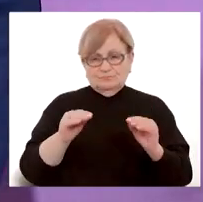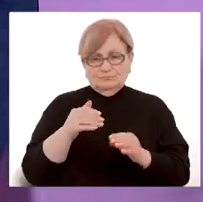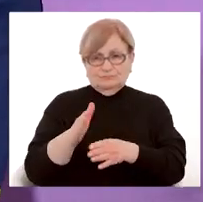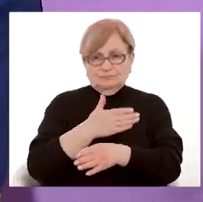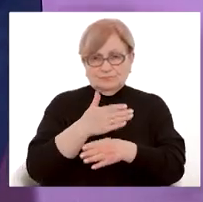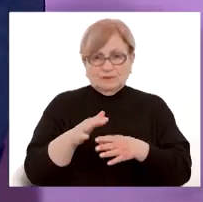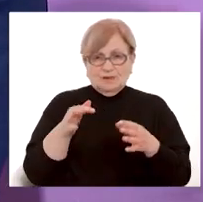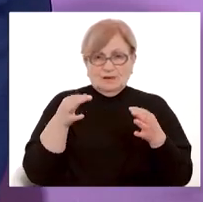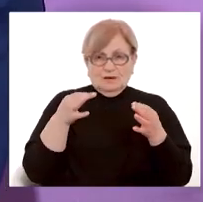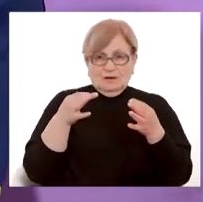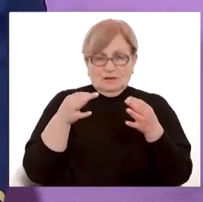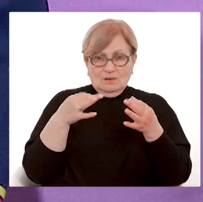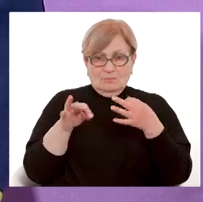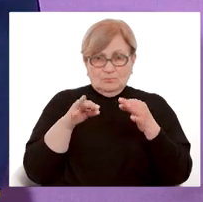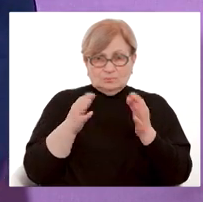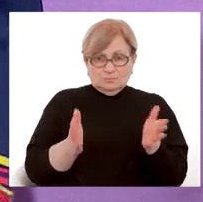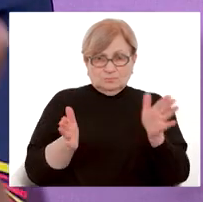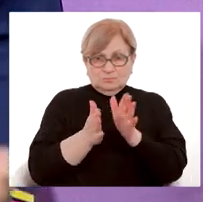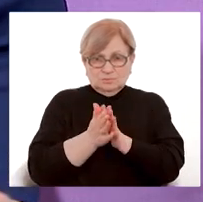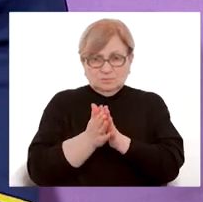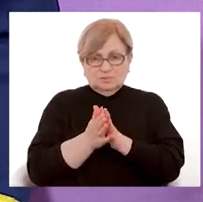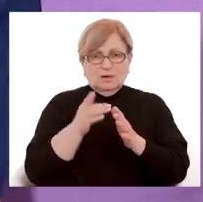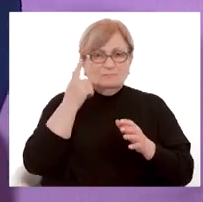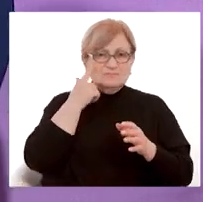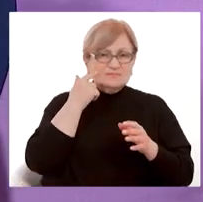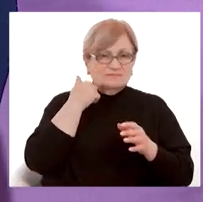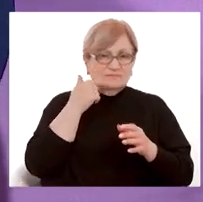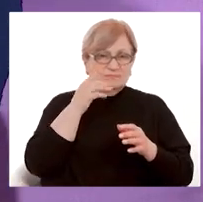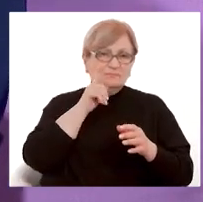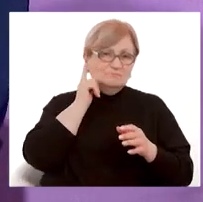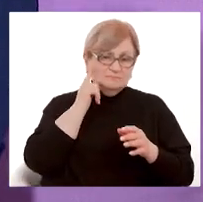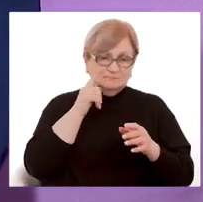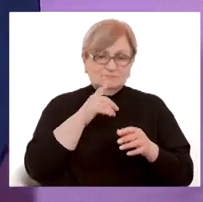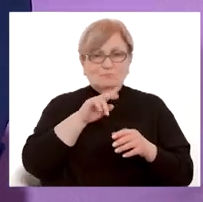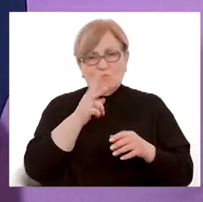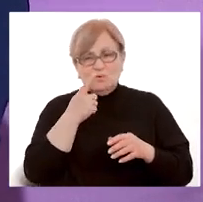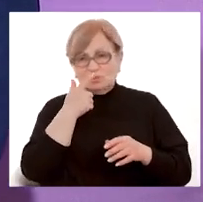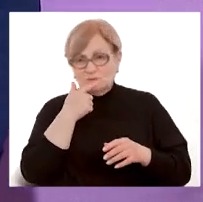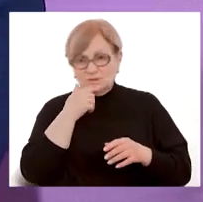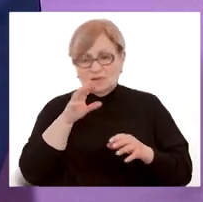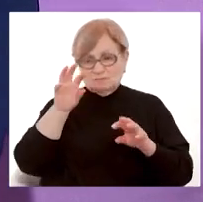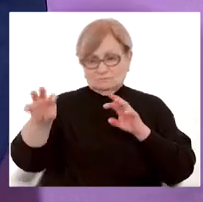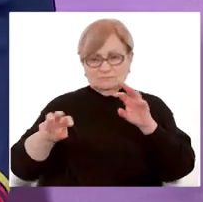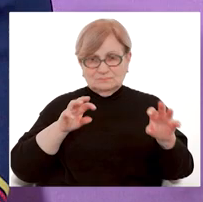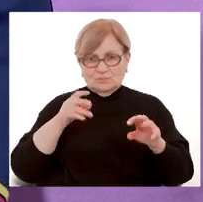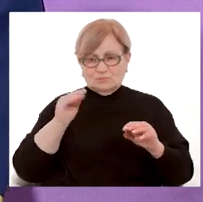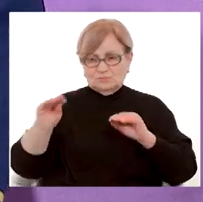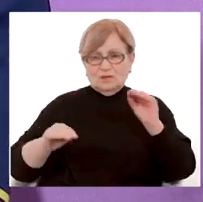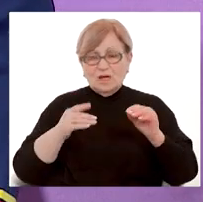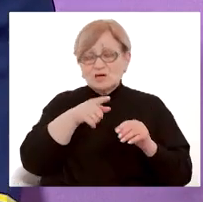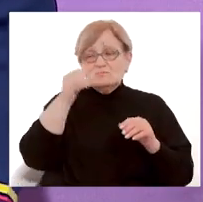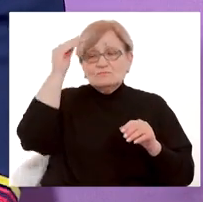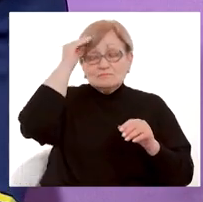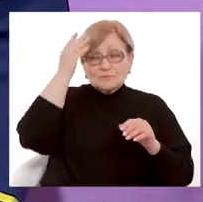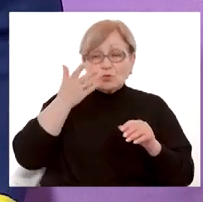გავყოთ, თქვა, ფურცელი, ესე ორ ნაწილად, მწვანე ფერი შეგვიძლია იყოს ან რაღაცა მეორე წითელი ფერი და დაალაგოს, როგორ ფიქრობს,